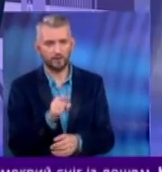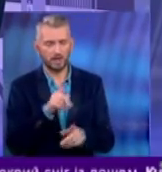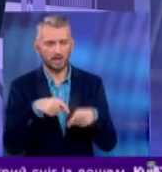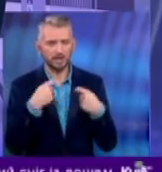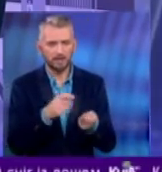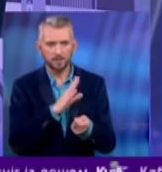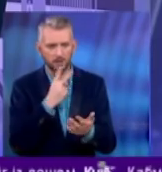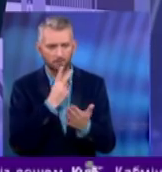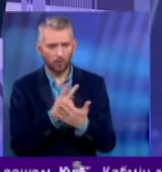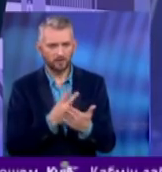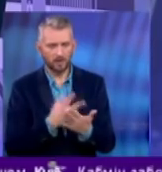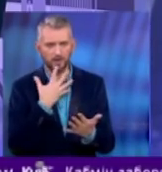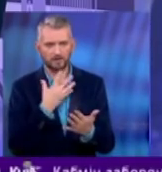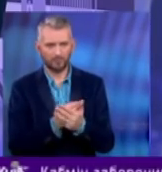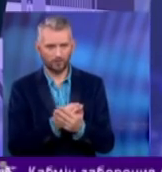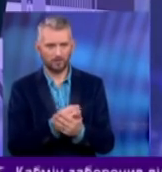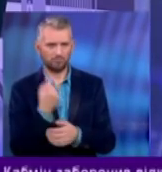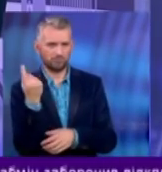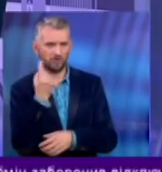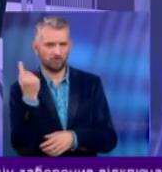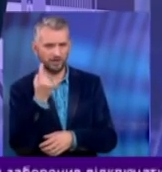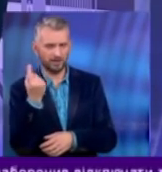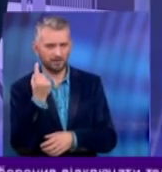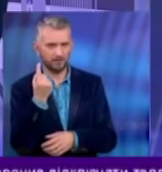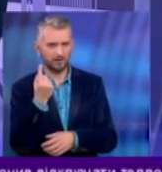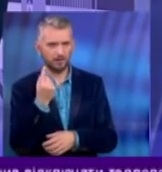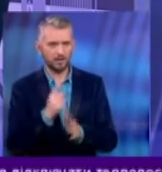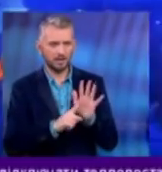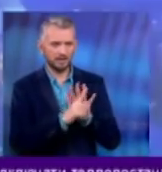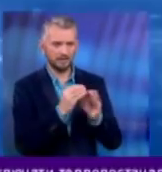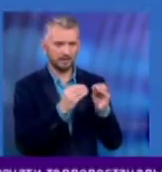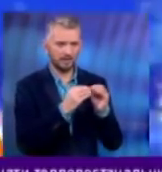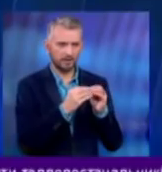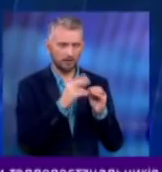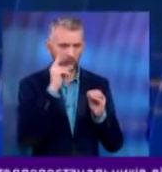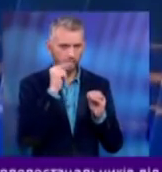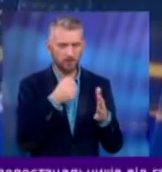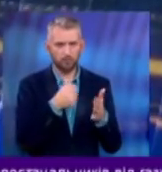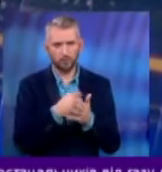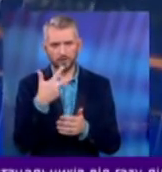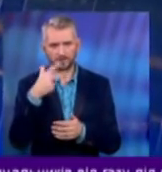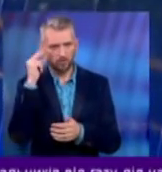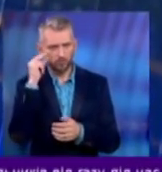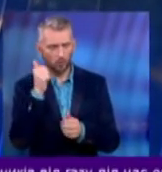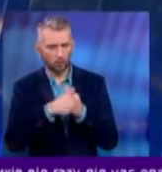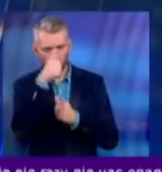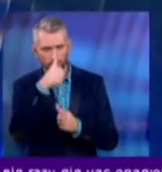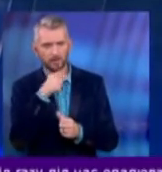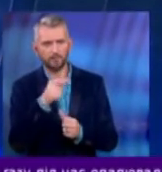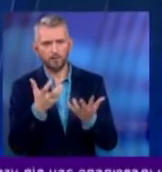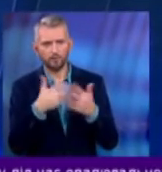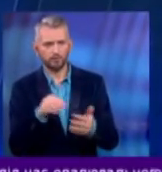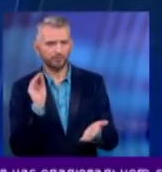передали показання своїх квартирних засобів обліку з 10 по 30 число кожного місяця, то вам